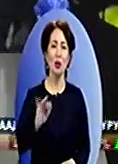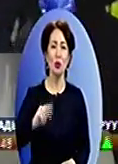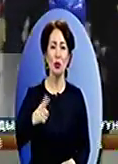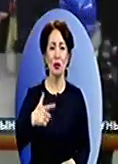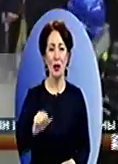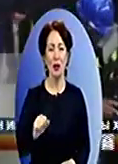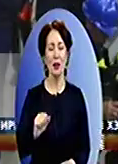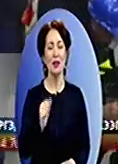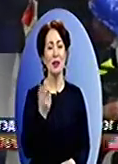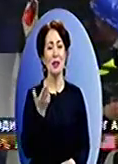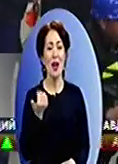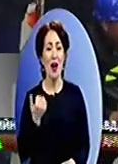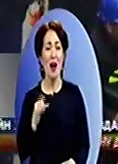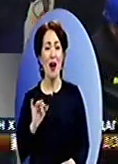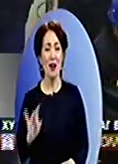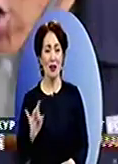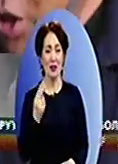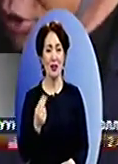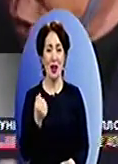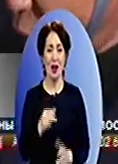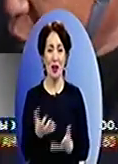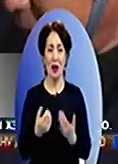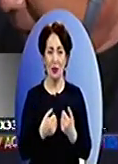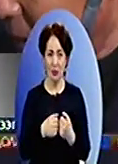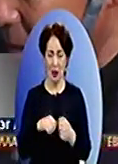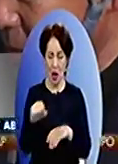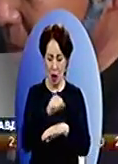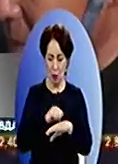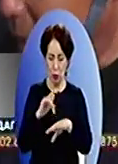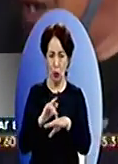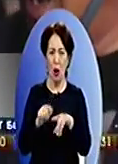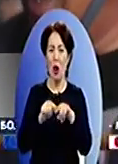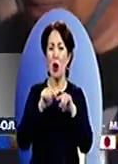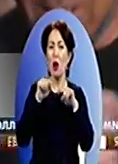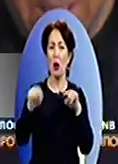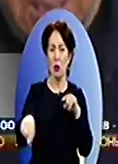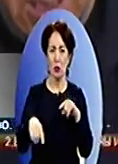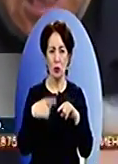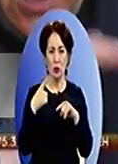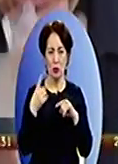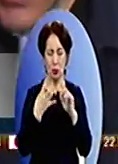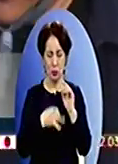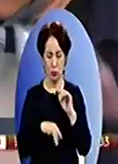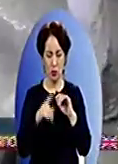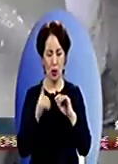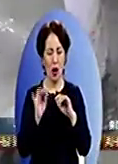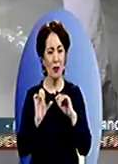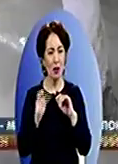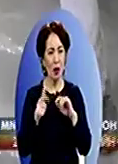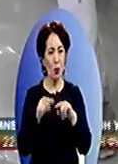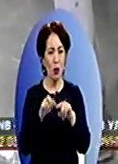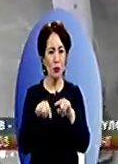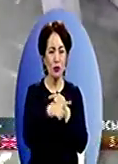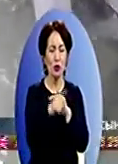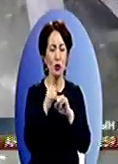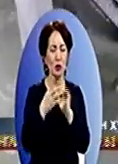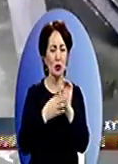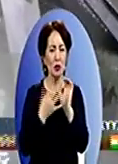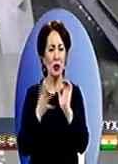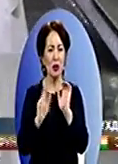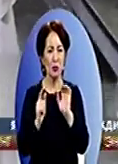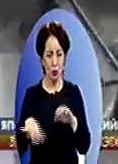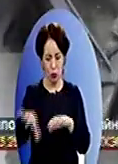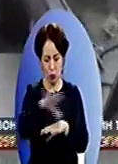явуулдаг томоохон төсөл юм. Аймгийн төвөөс 125 км, Хавиргын боомтоос 190 км зайтай, нийт талбай нь 226